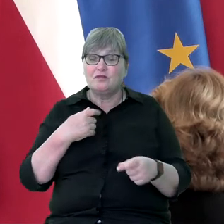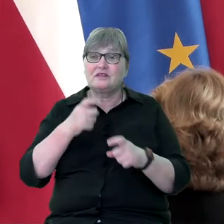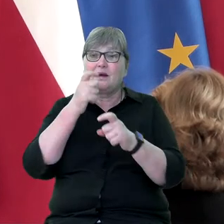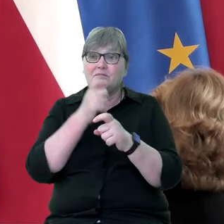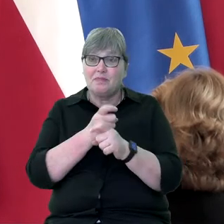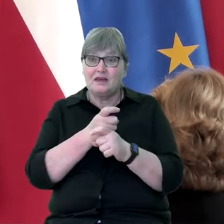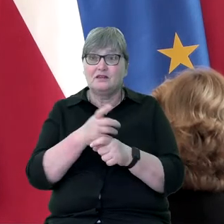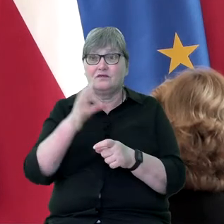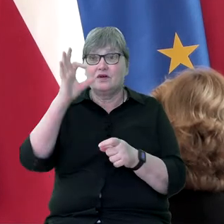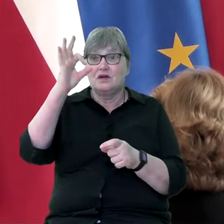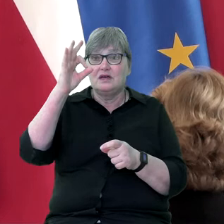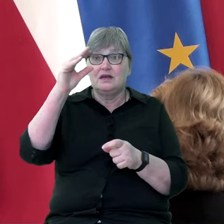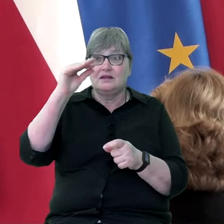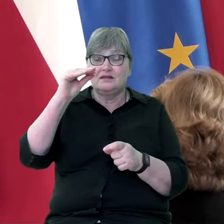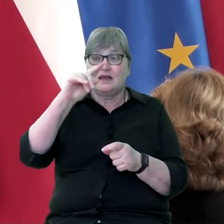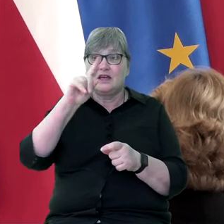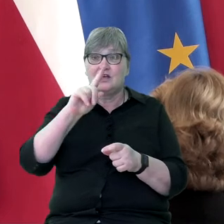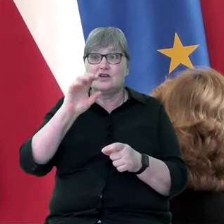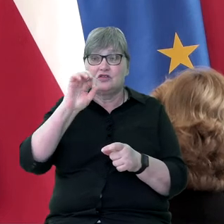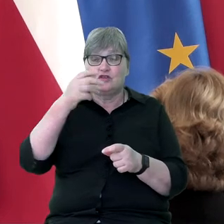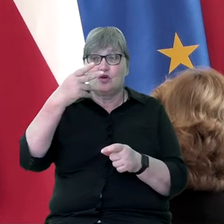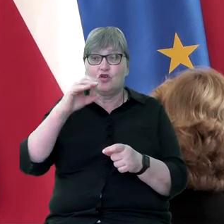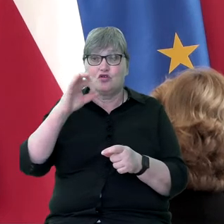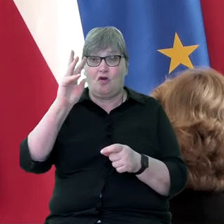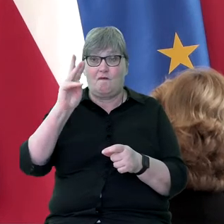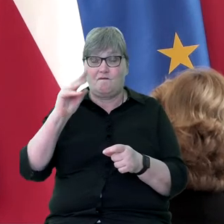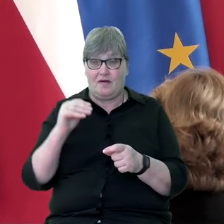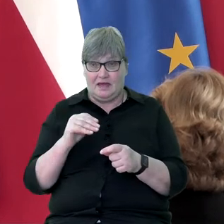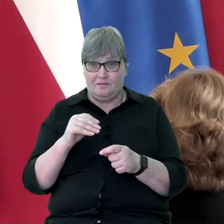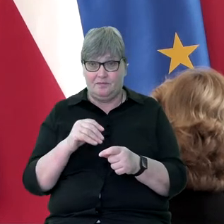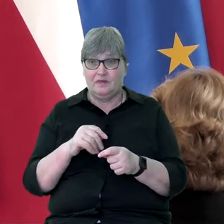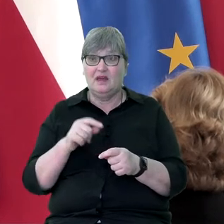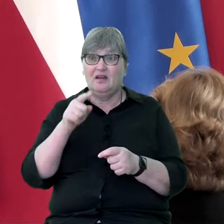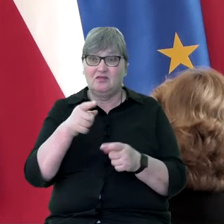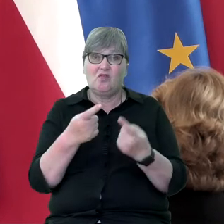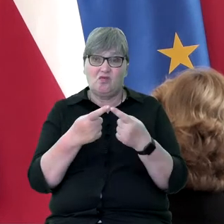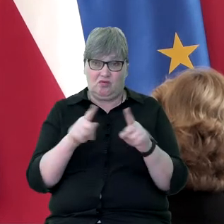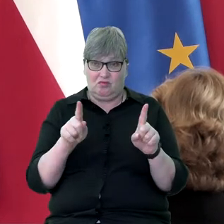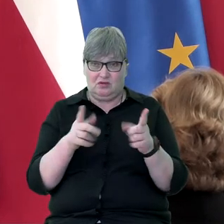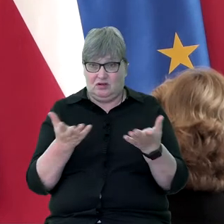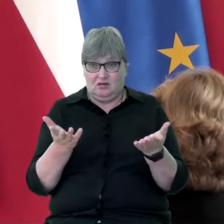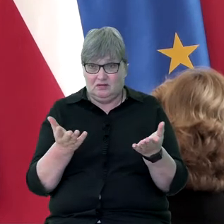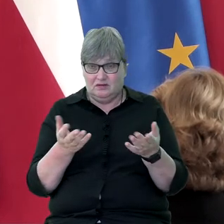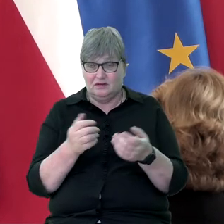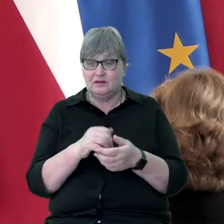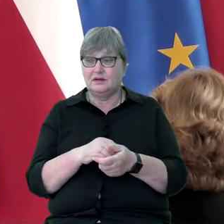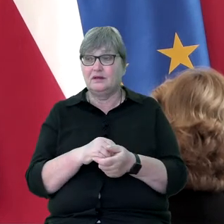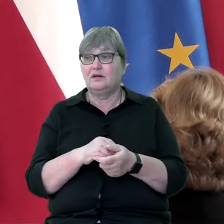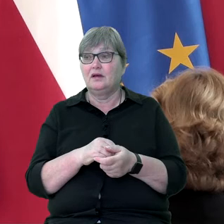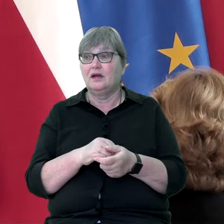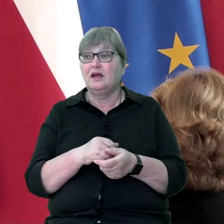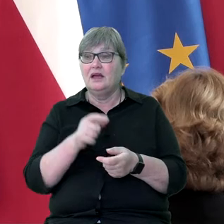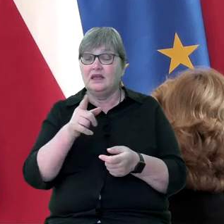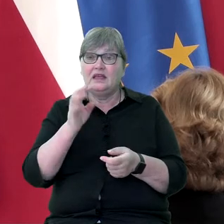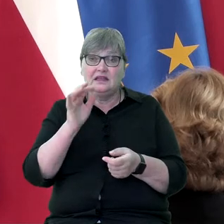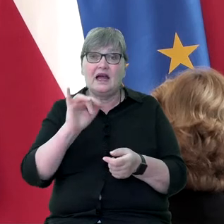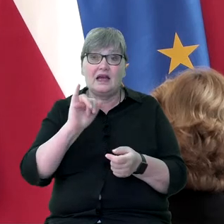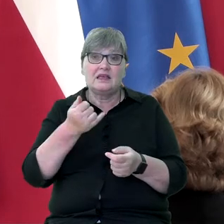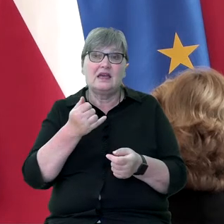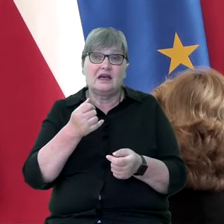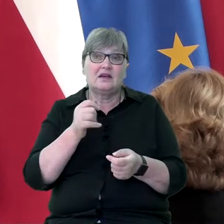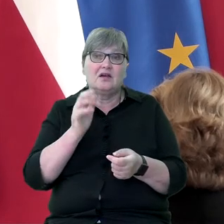tymczasowość polskiej państwowości i to, że ona rzeczywiście jest, tak jak to później inny ich współpracownik,